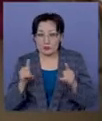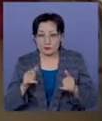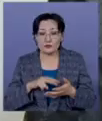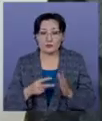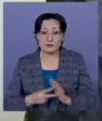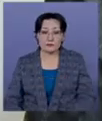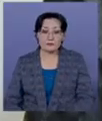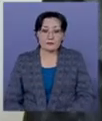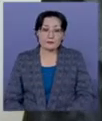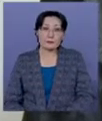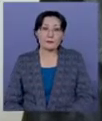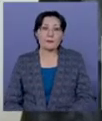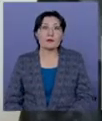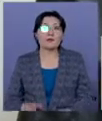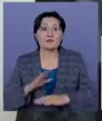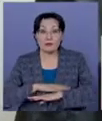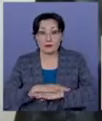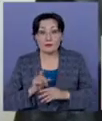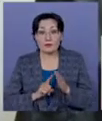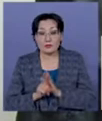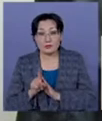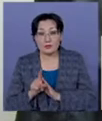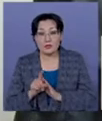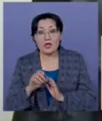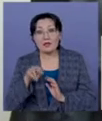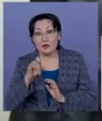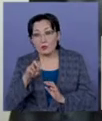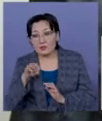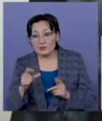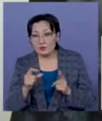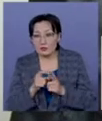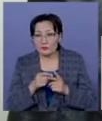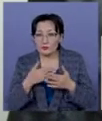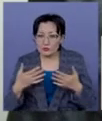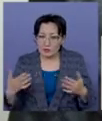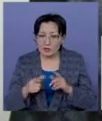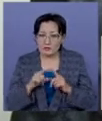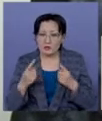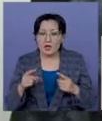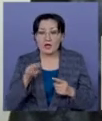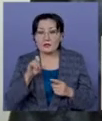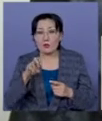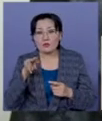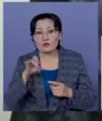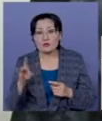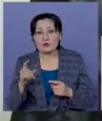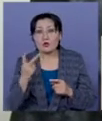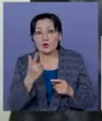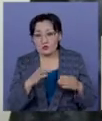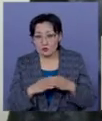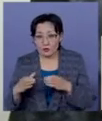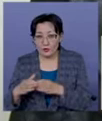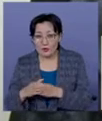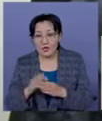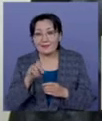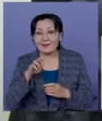көздейді. Сабақ өте бастаған кезде дауысты дауыссыз дыбыстардың түрлерін ажыратып, дауыссыз дыбыстардың үш топқа бөлінетінін, оның